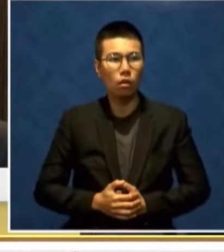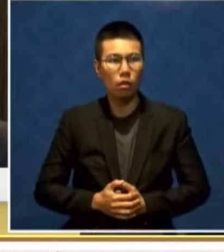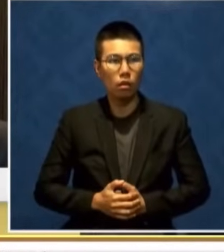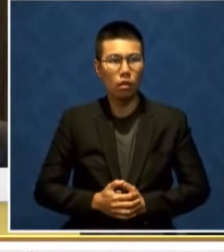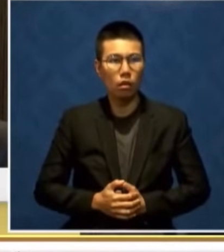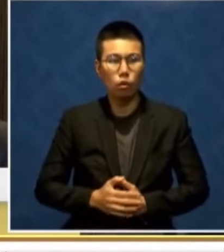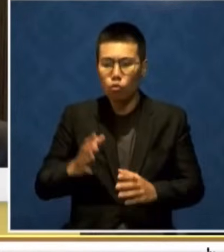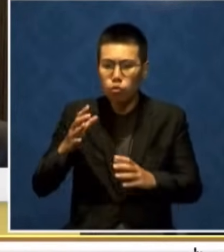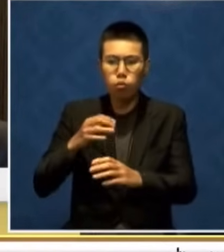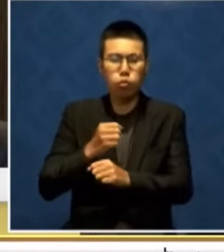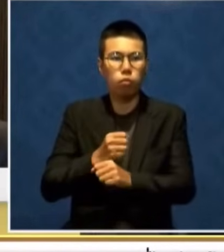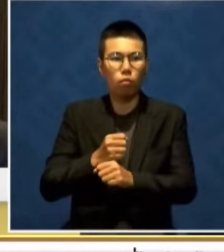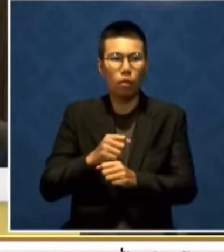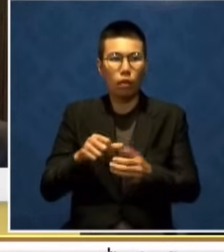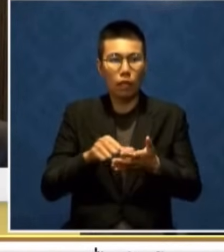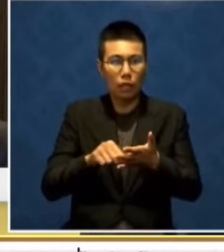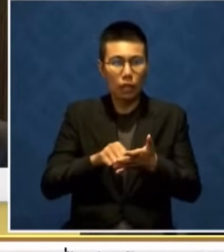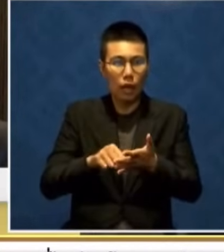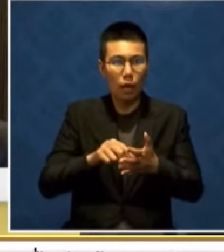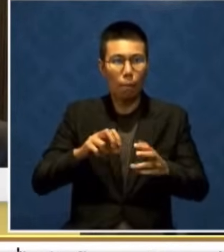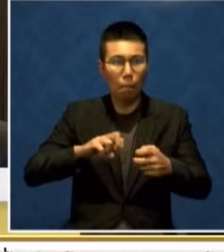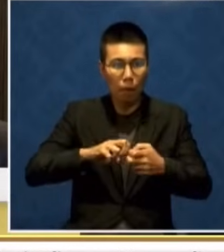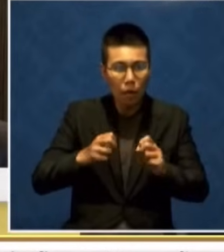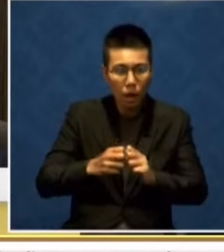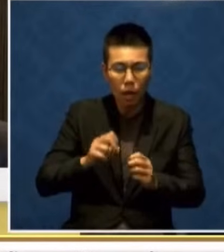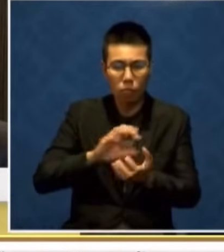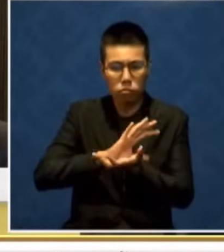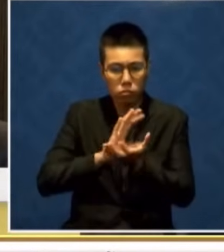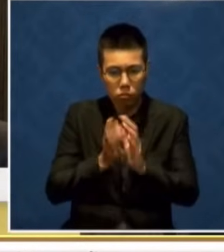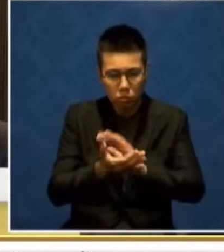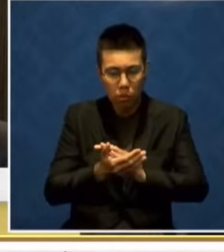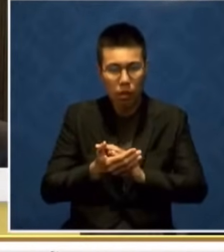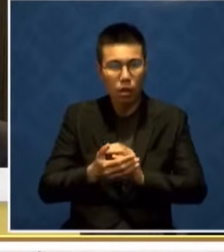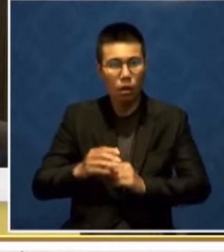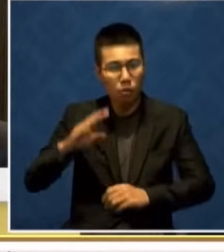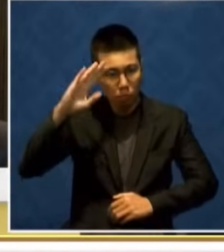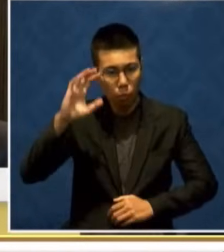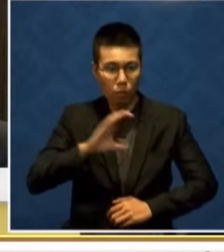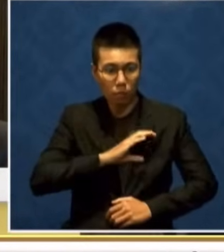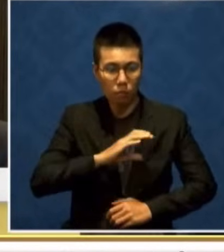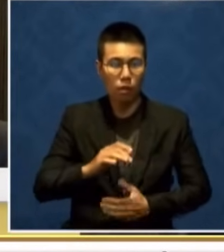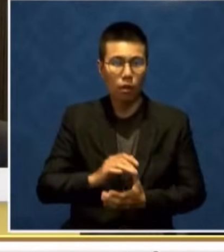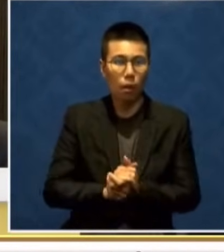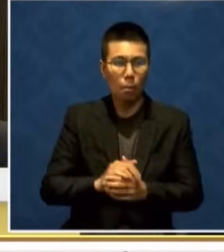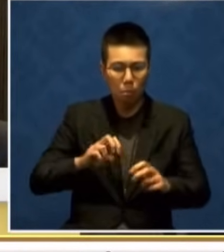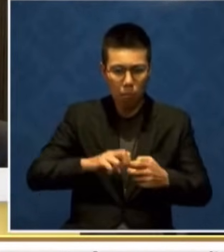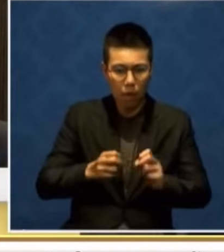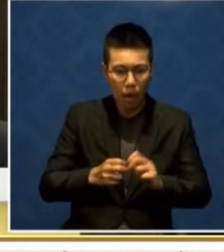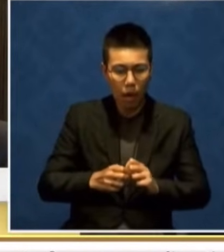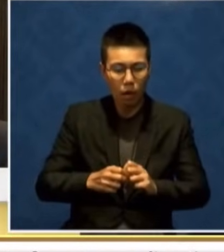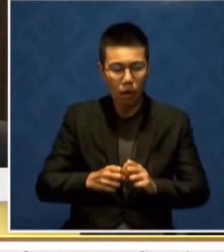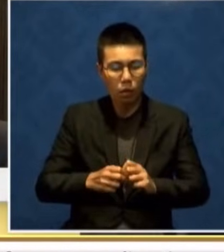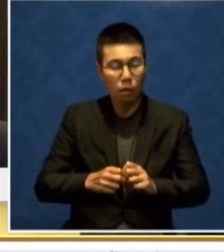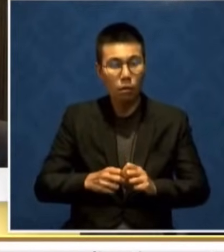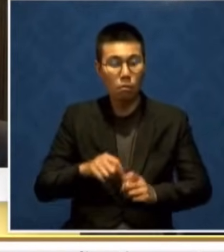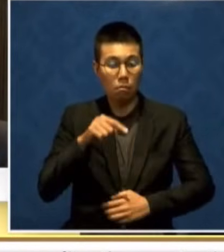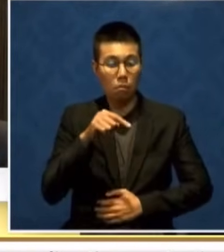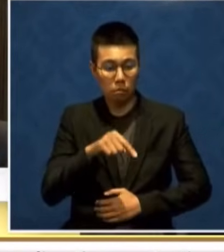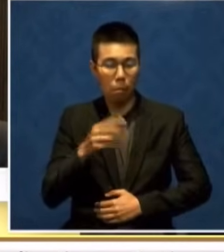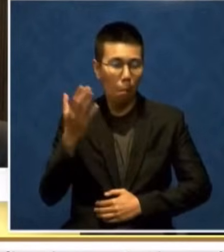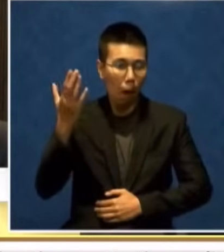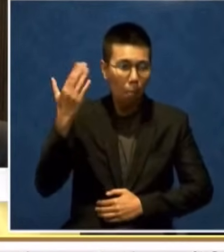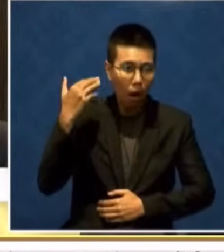การแก้ไขการปฏิรูปที่จะไม่ให้มีเหตุการณ์ลักษณะแบบนี้เกิดขึ้นซ้ำ